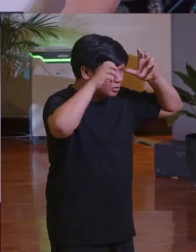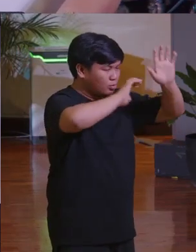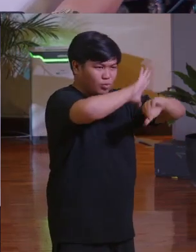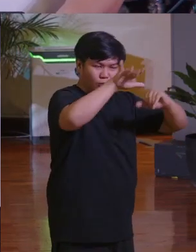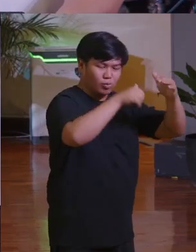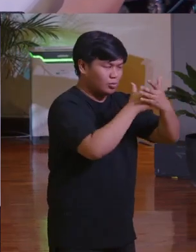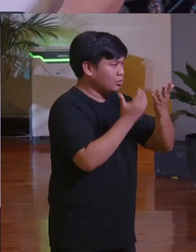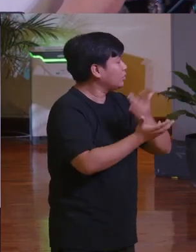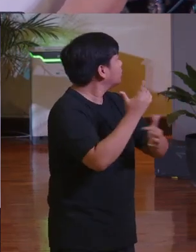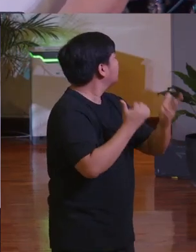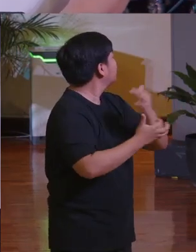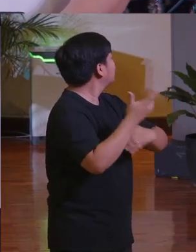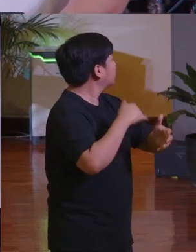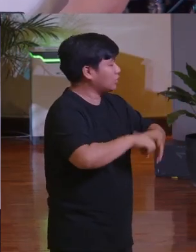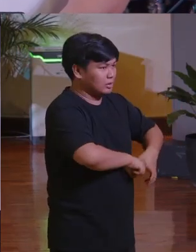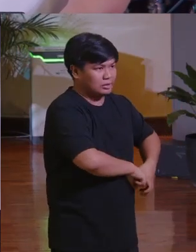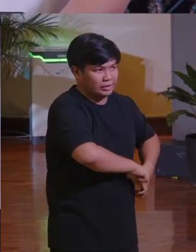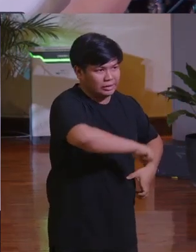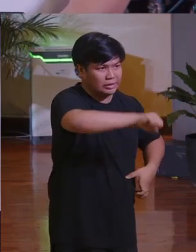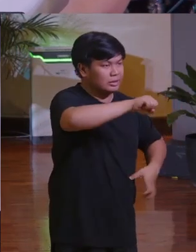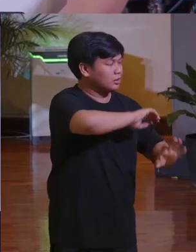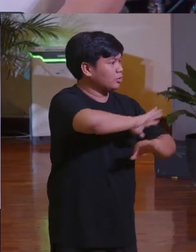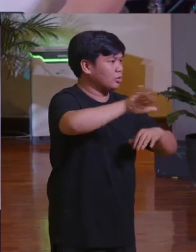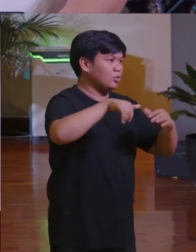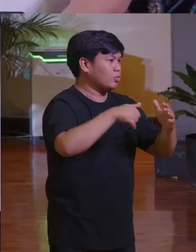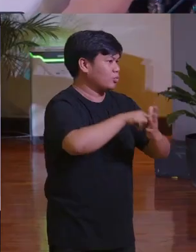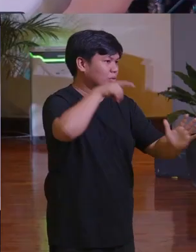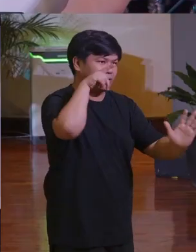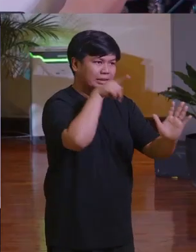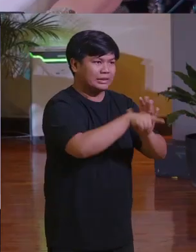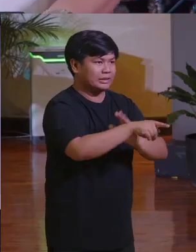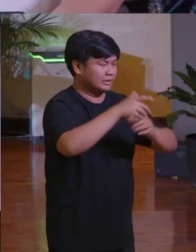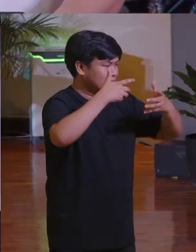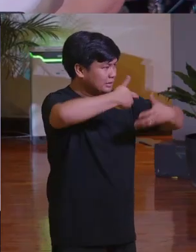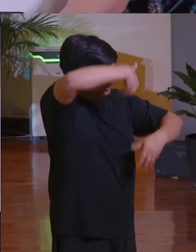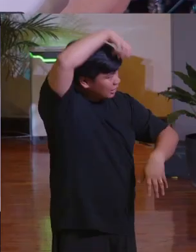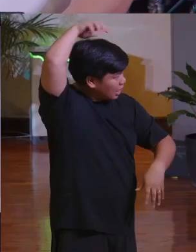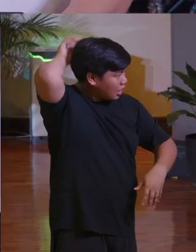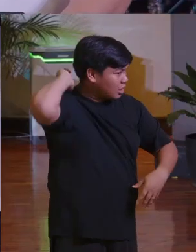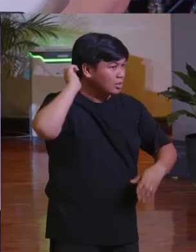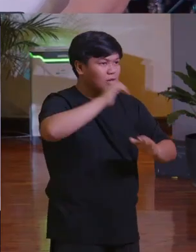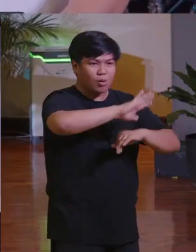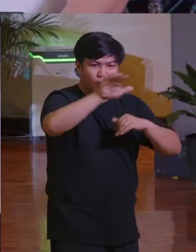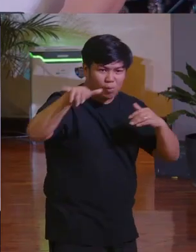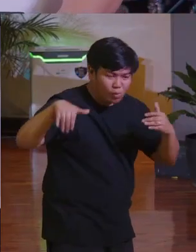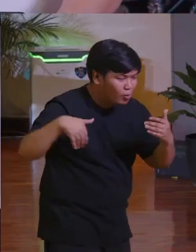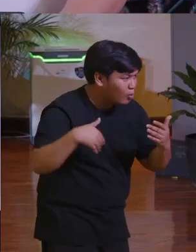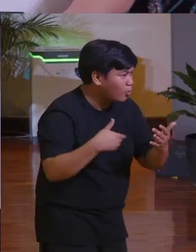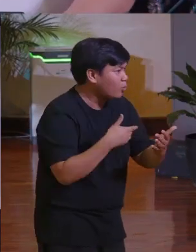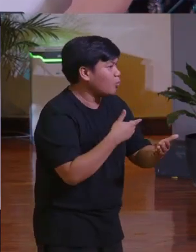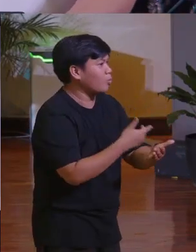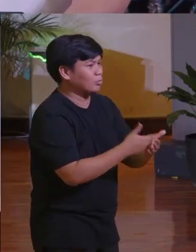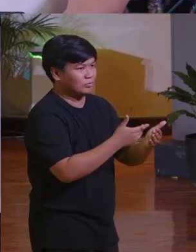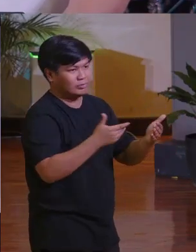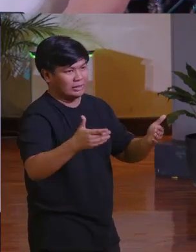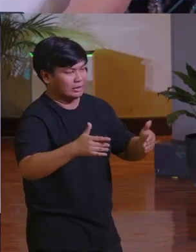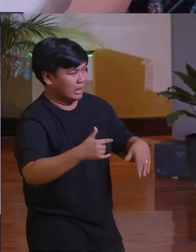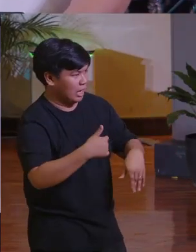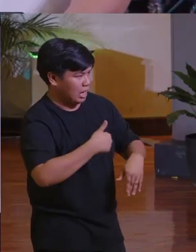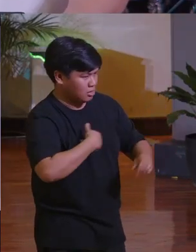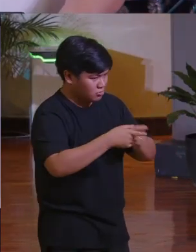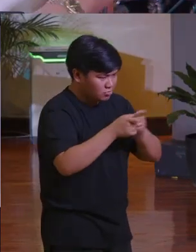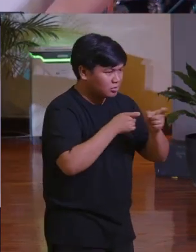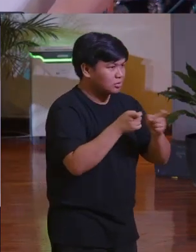sword shall devour your young lions. I will cut off your prey from the earth, and the voice of